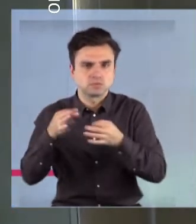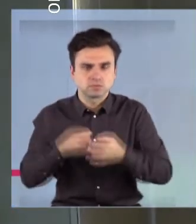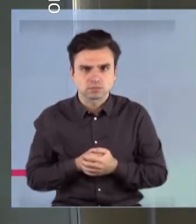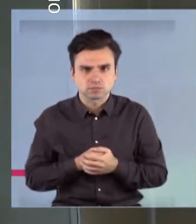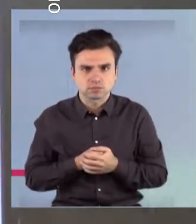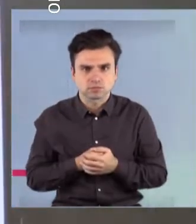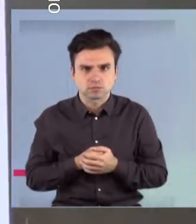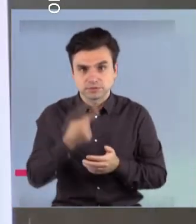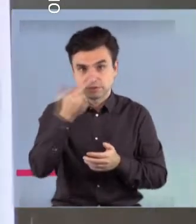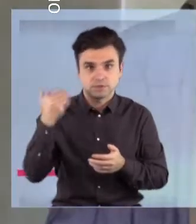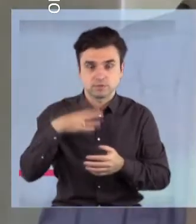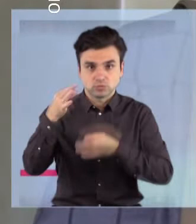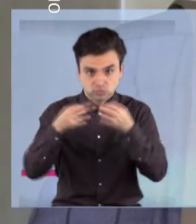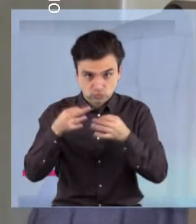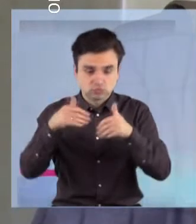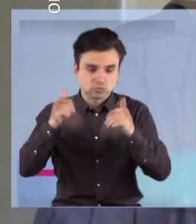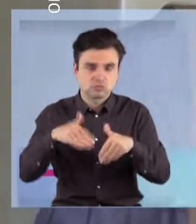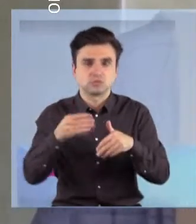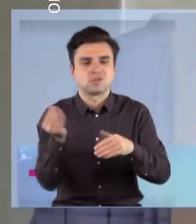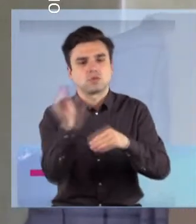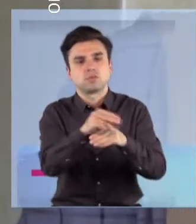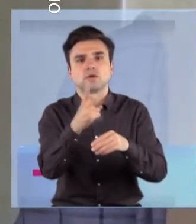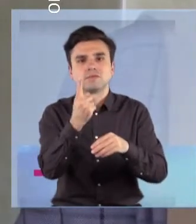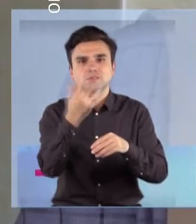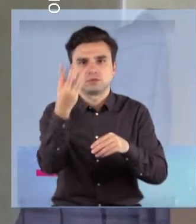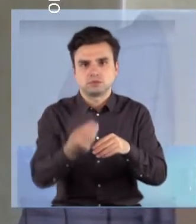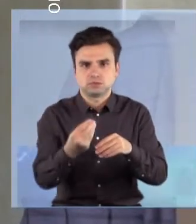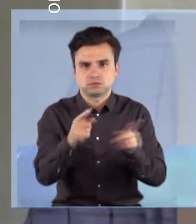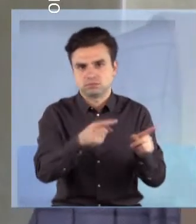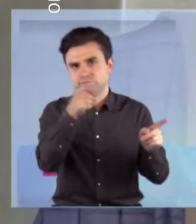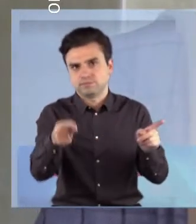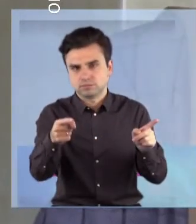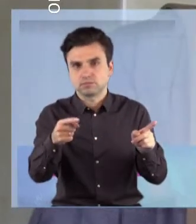вдалося врятуватися. Було у нас допитано сьогодні 3 свідки.